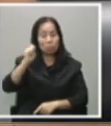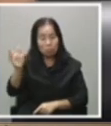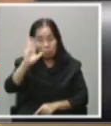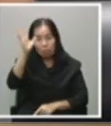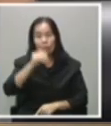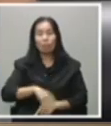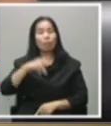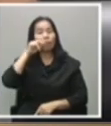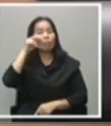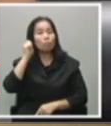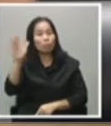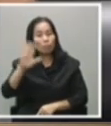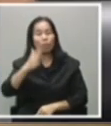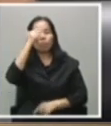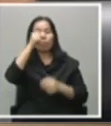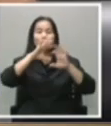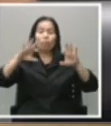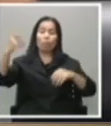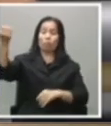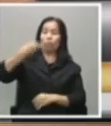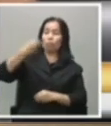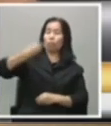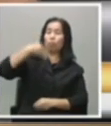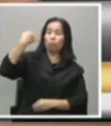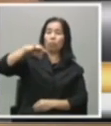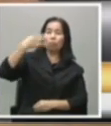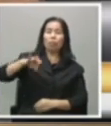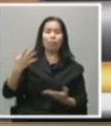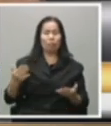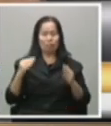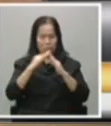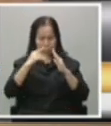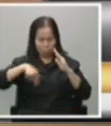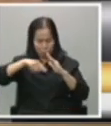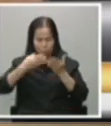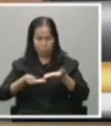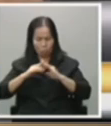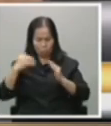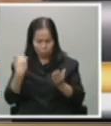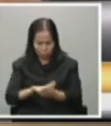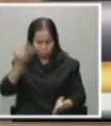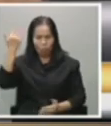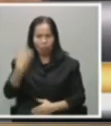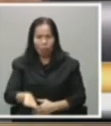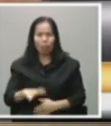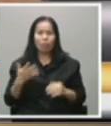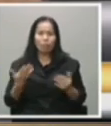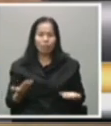ไฟฟ้าค่าน้ำประปาทั้งที่ตัวท่านเองและครอบครัวมีฐานะร่ำรวย